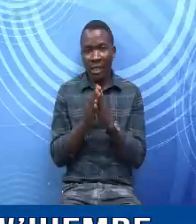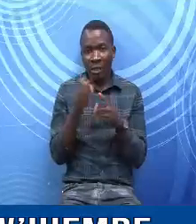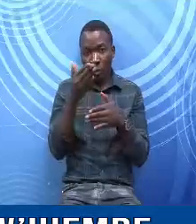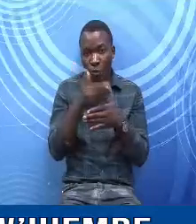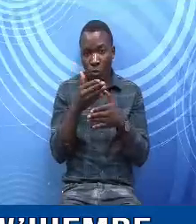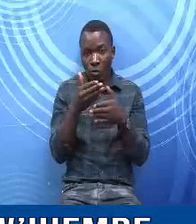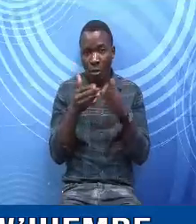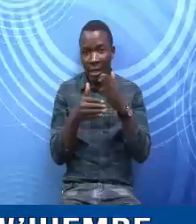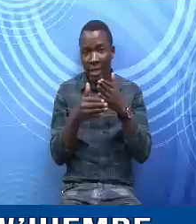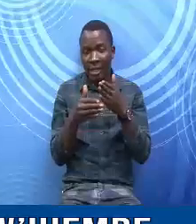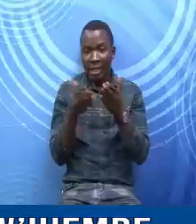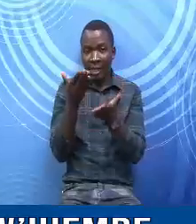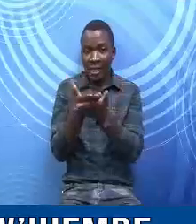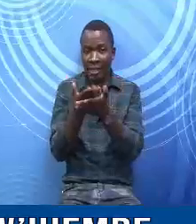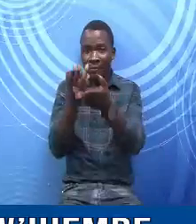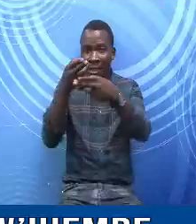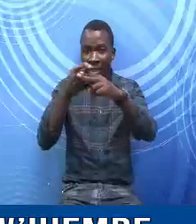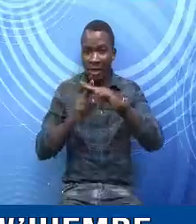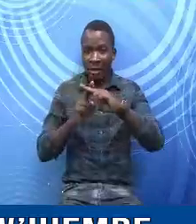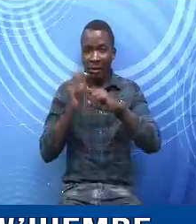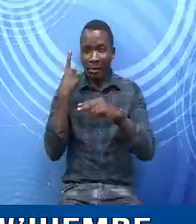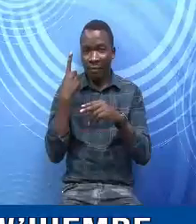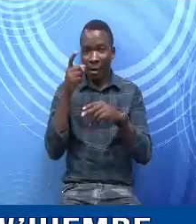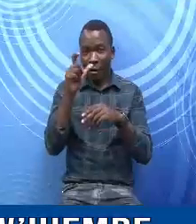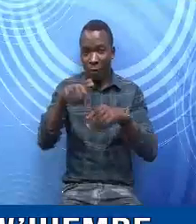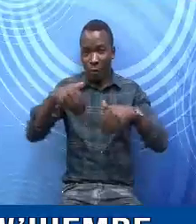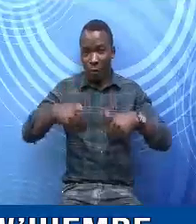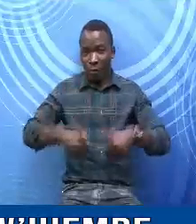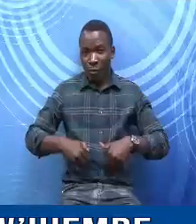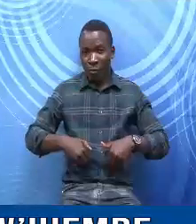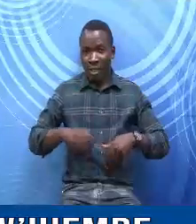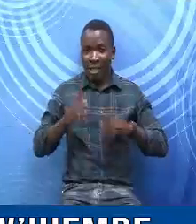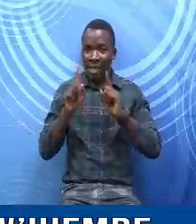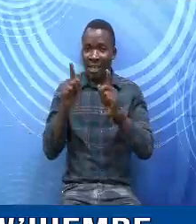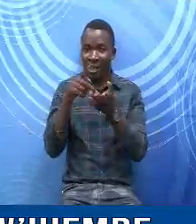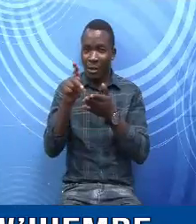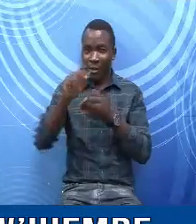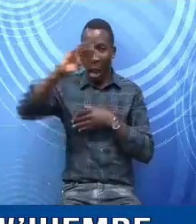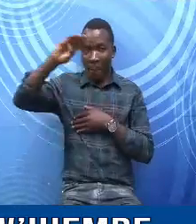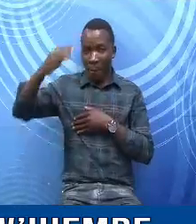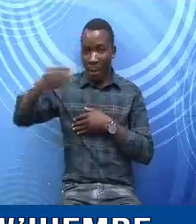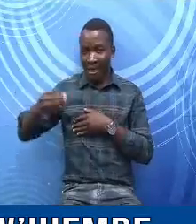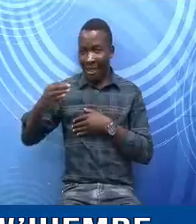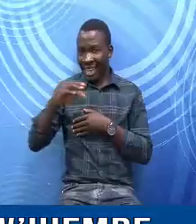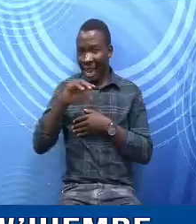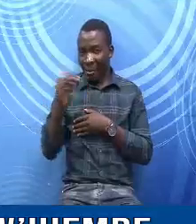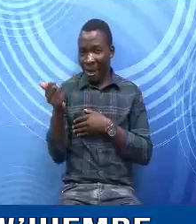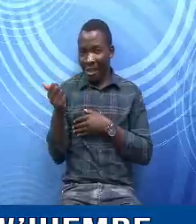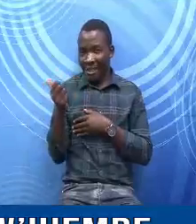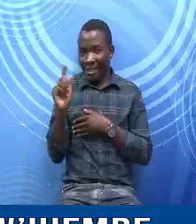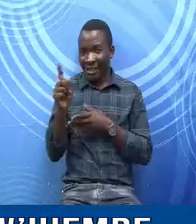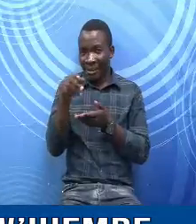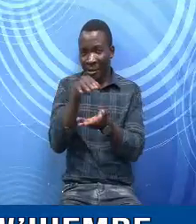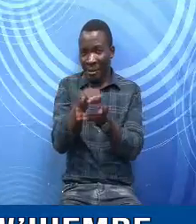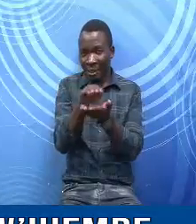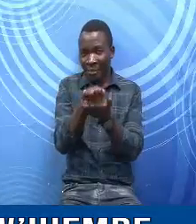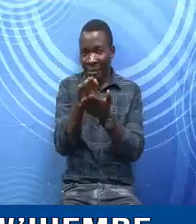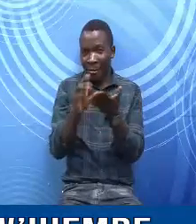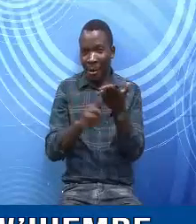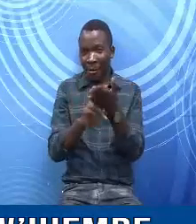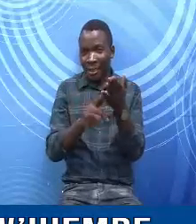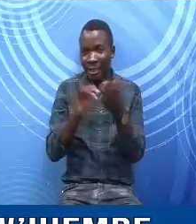nabye kuguza ubwo numva ko umuntu w'umusore kugira ngo ashobore kugura amabati abandi abatarabitsaga basakazaga